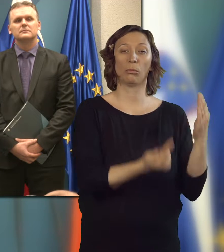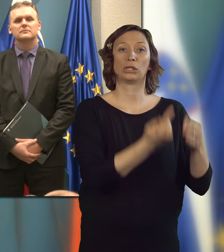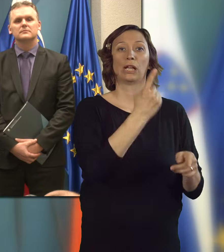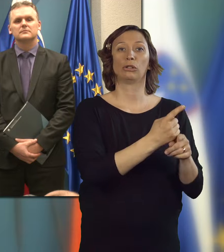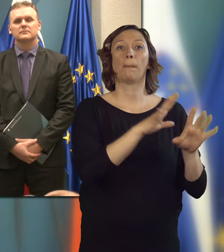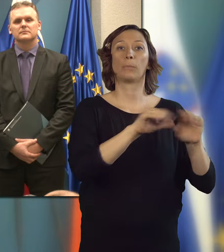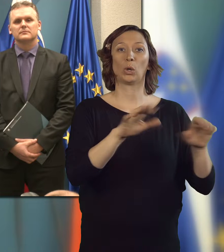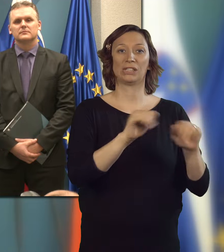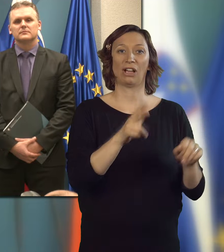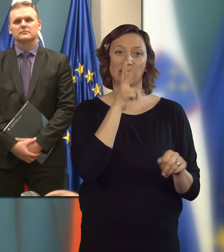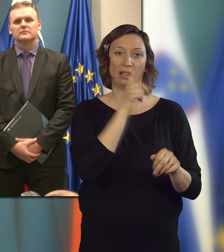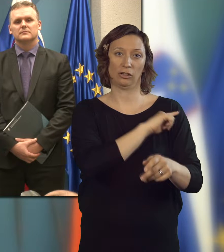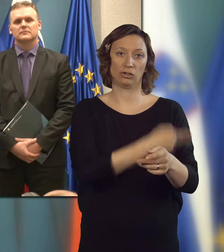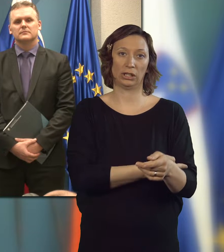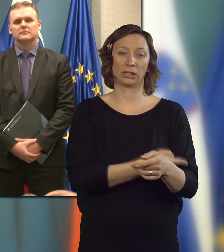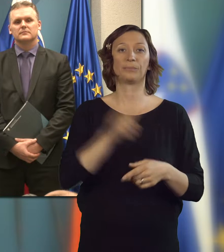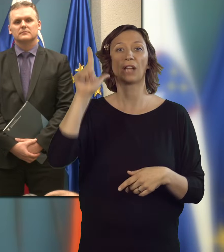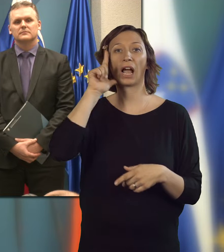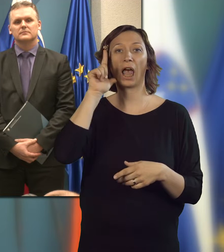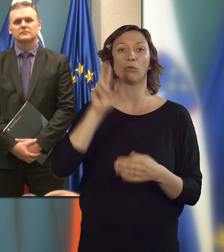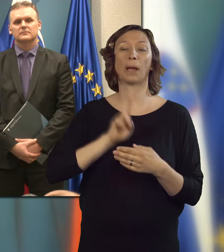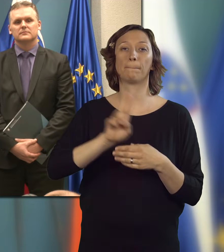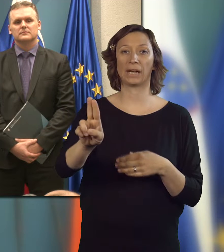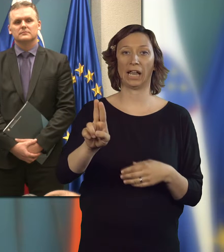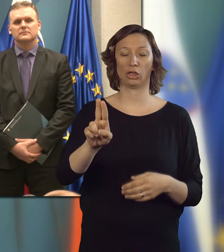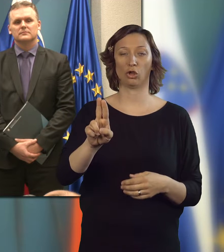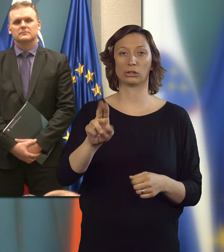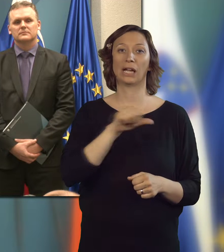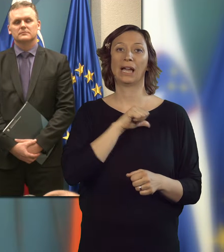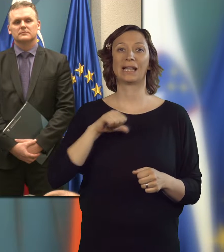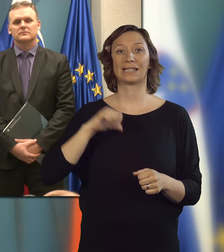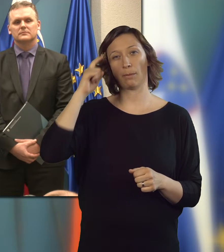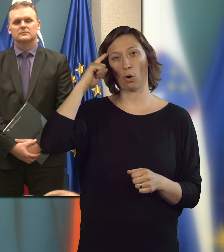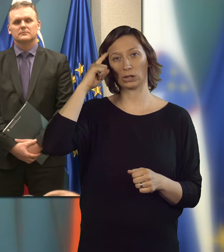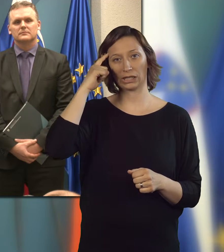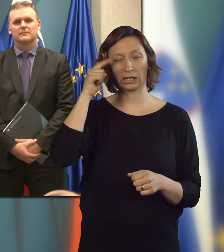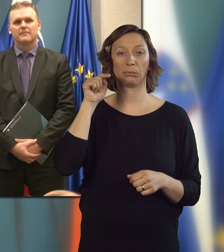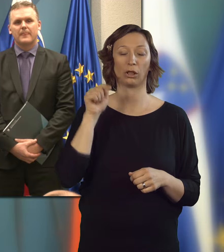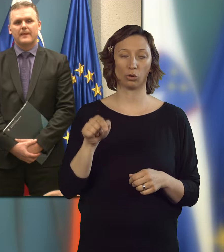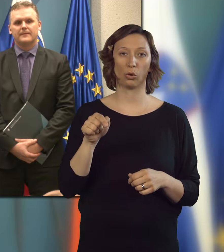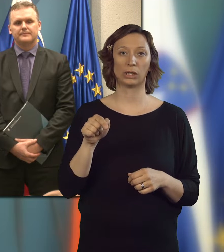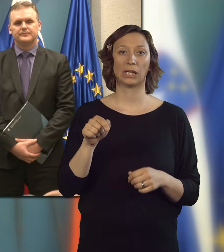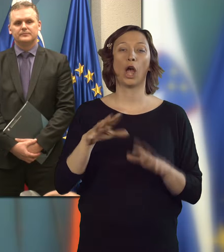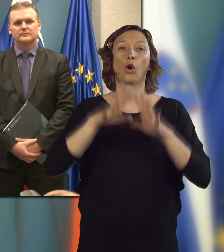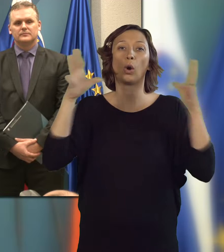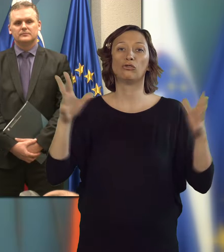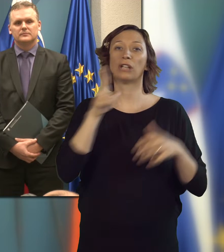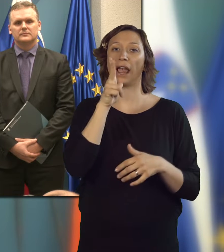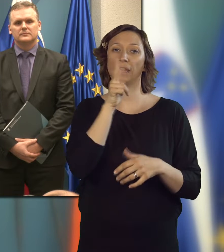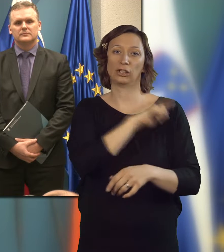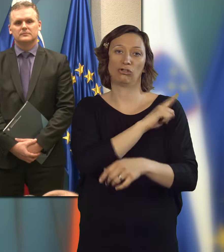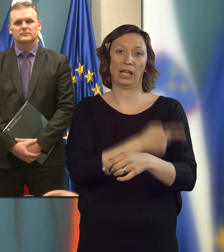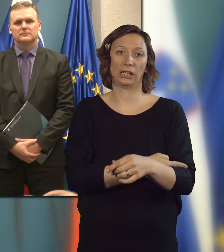tudi proizvajalce. Glavna prednost samooskrbe je, da se